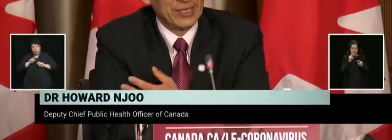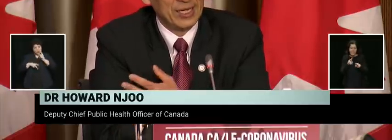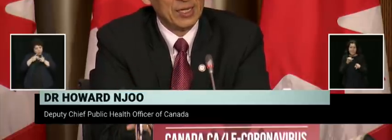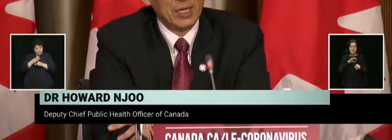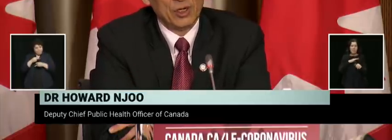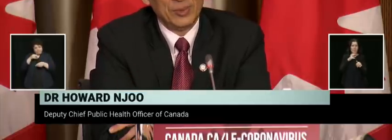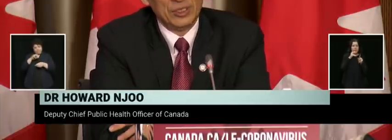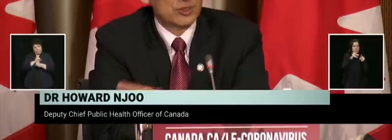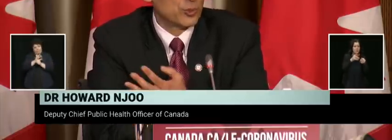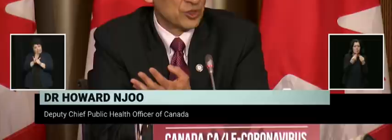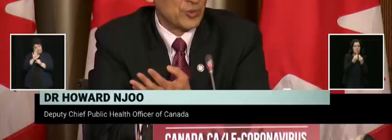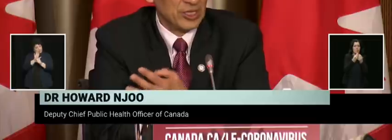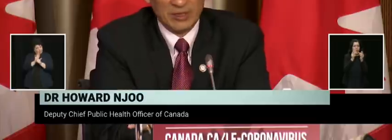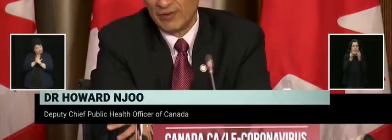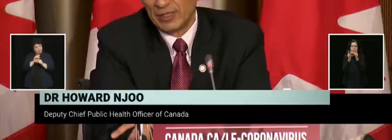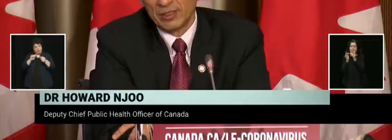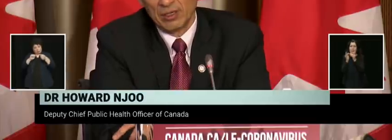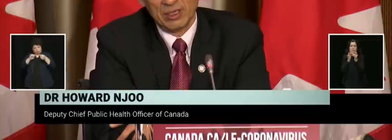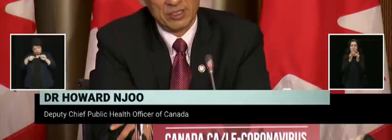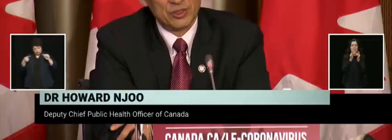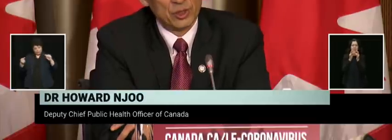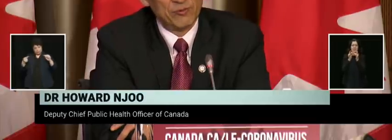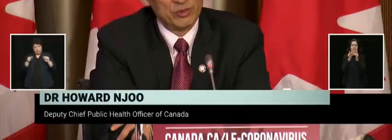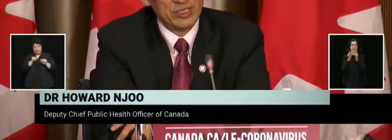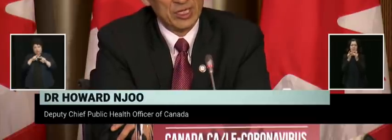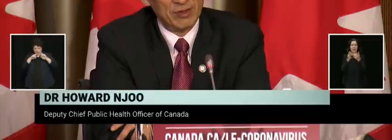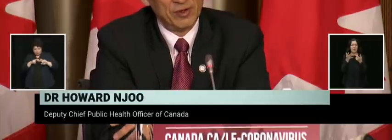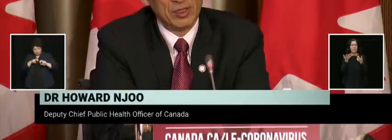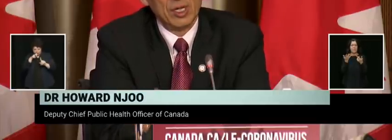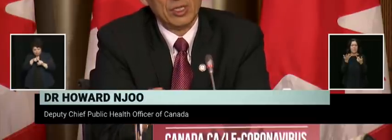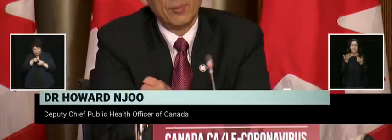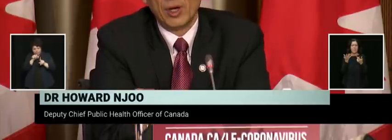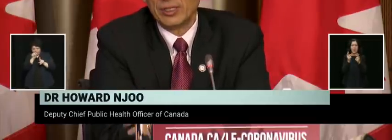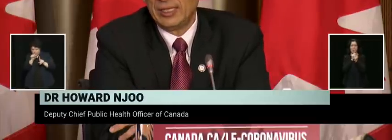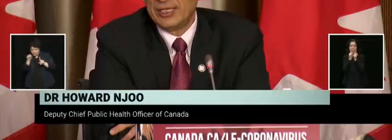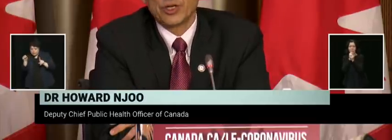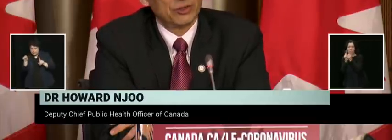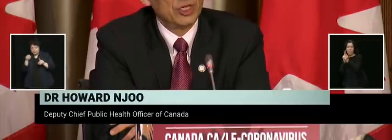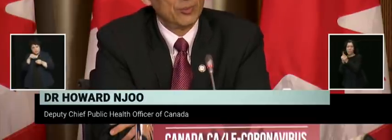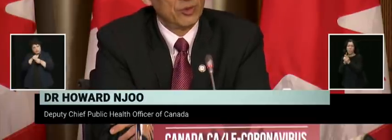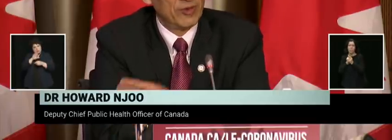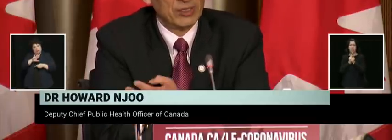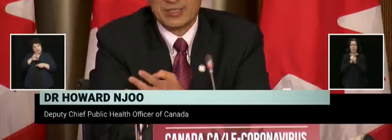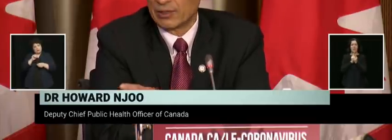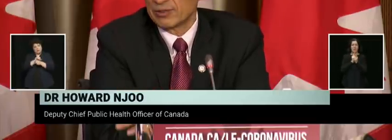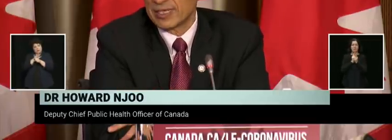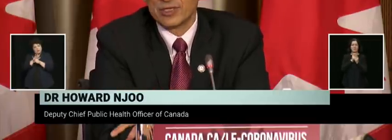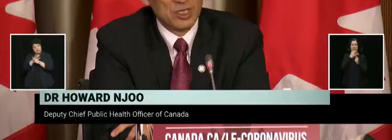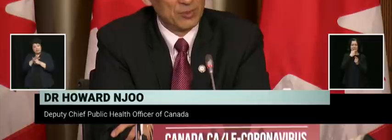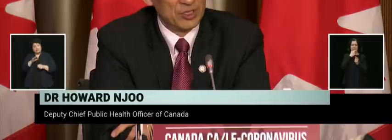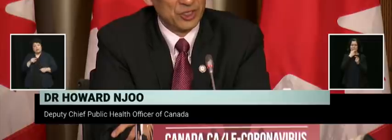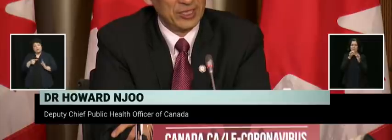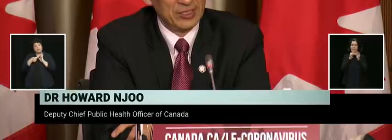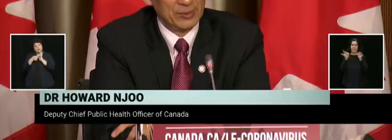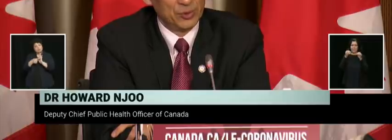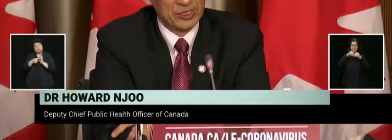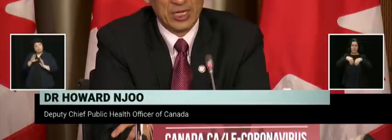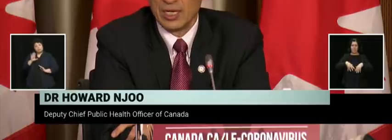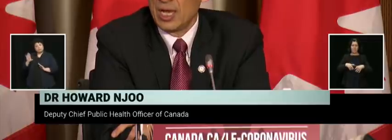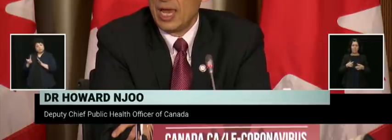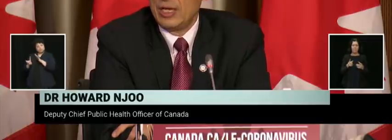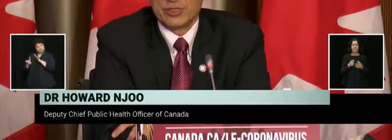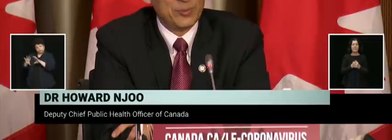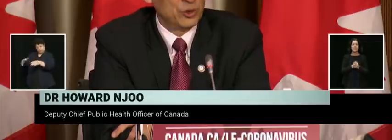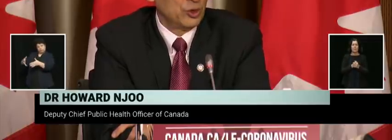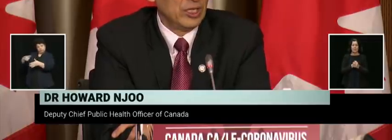après des cas, comme on dit, super spreading event, c'est sûr, on va demander l'échantillon pour faire un séquençage génétique pour